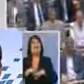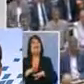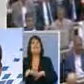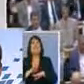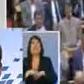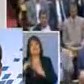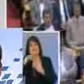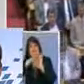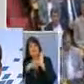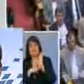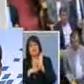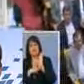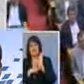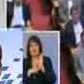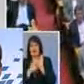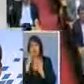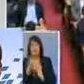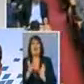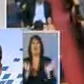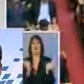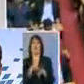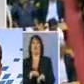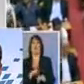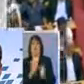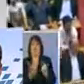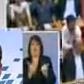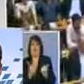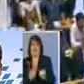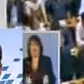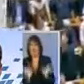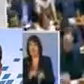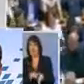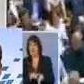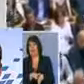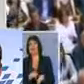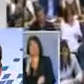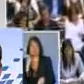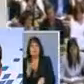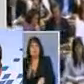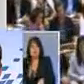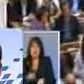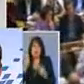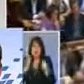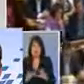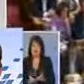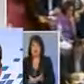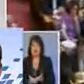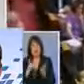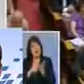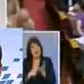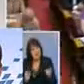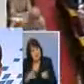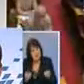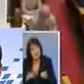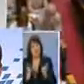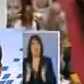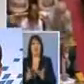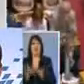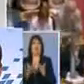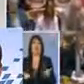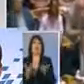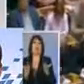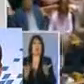περιουσιακών στοιχείων. Σε περίπτωση που καθυστερήσει μία δόση, επιβάλλεται τόκος 15% στη δόση, η οποία πρέπει να